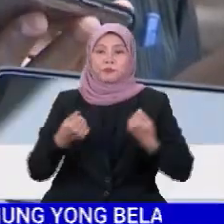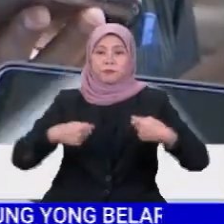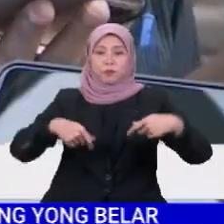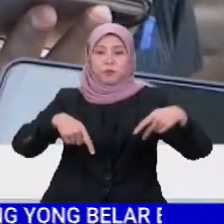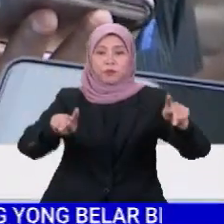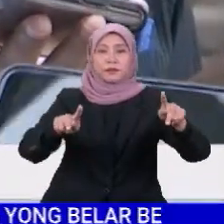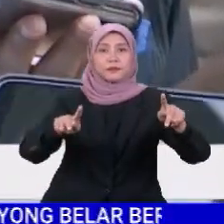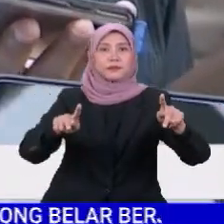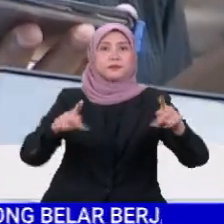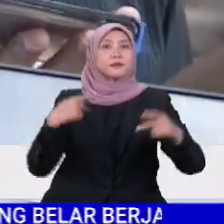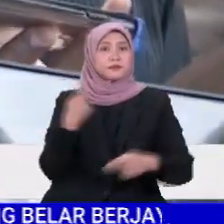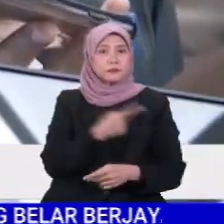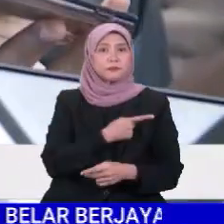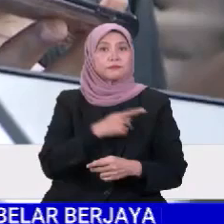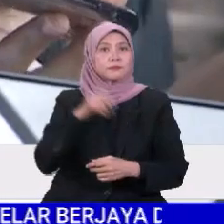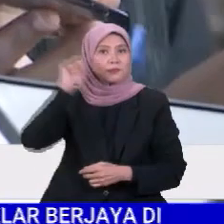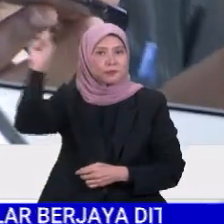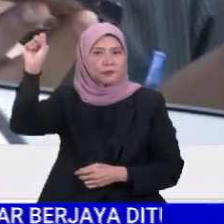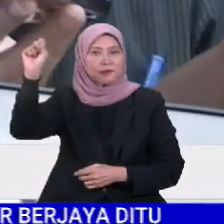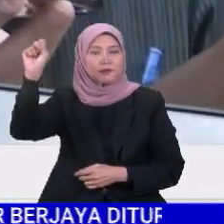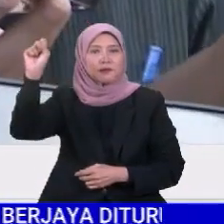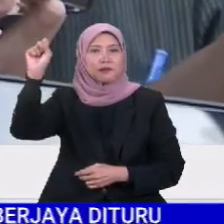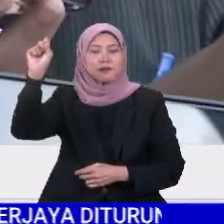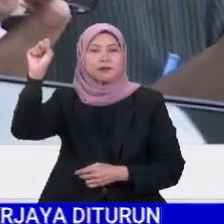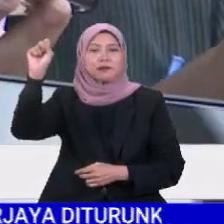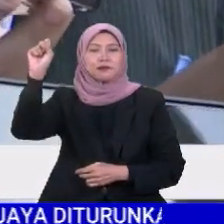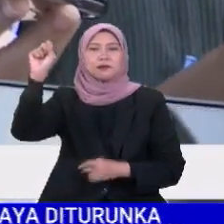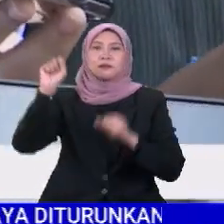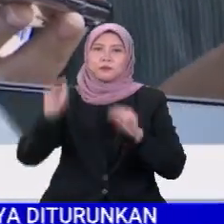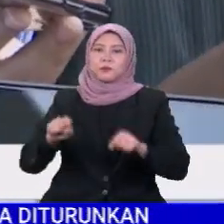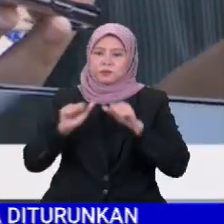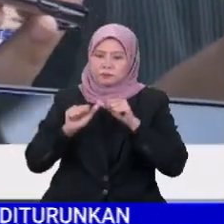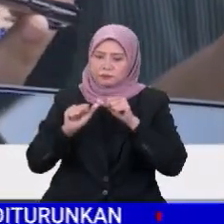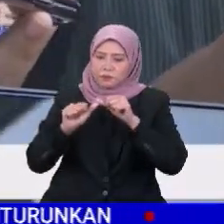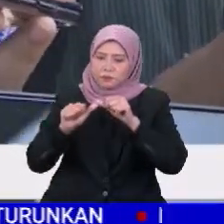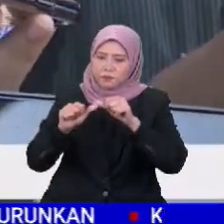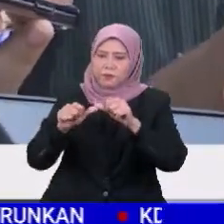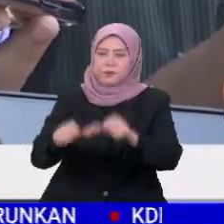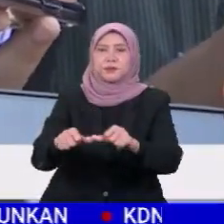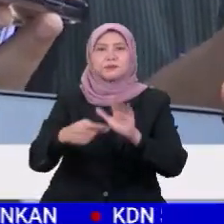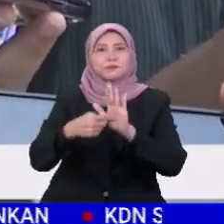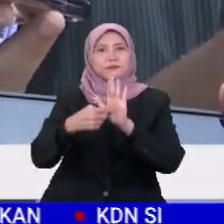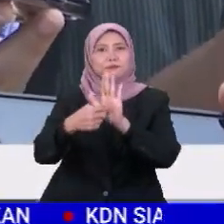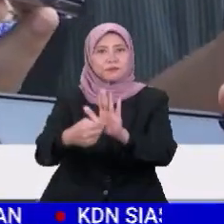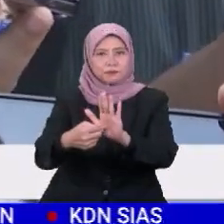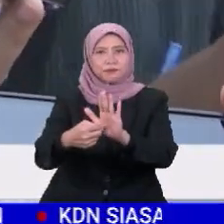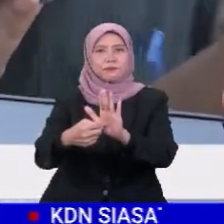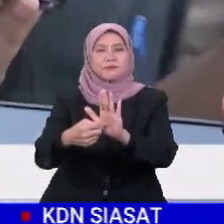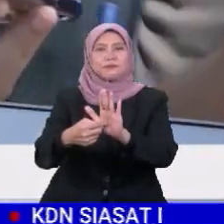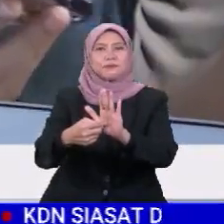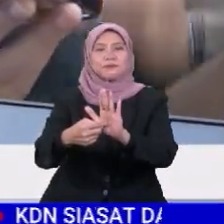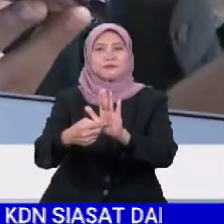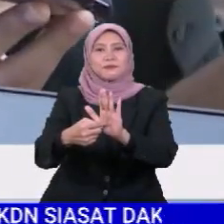kita di negeri Sabah ini untuk terus mempamer dan menonjolkan